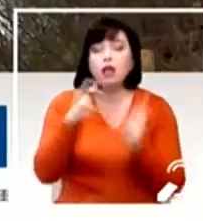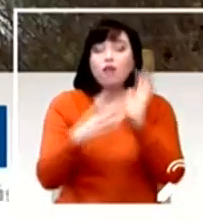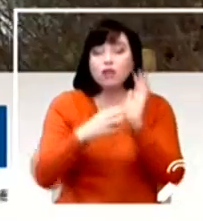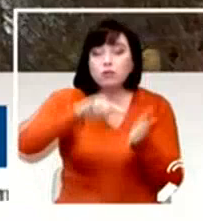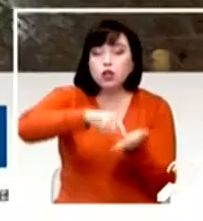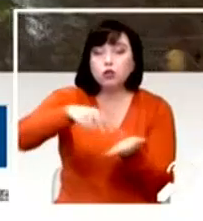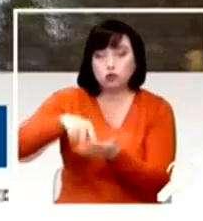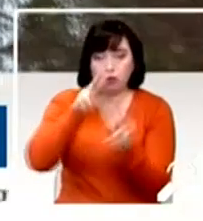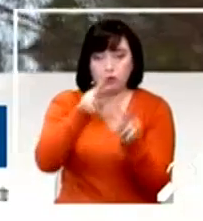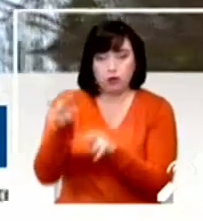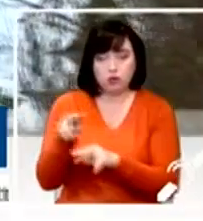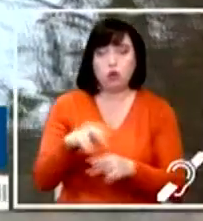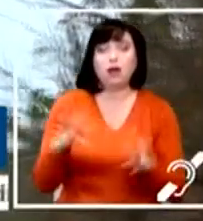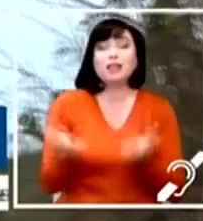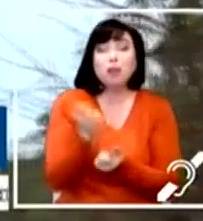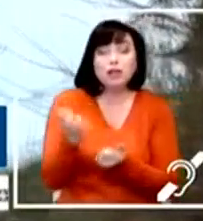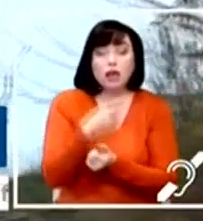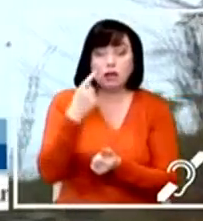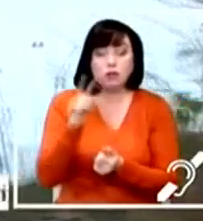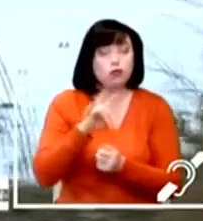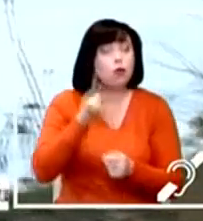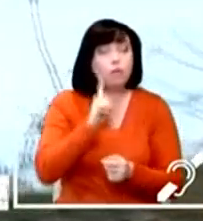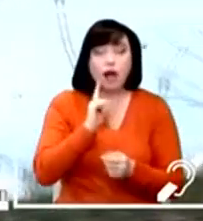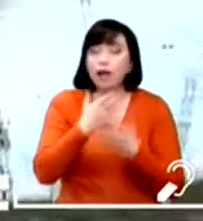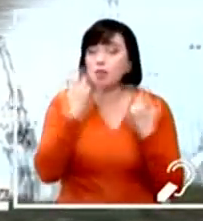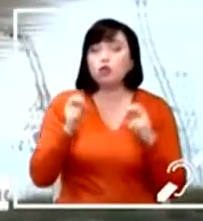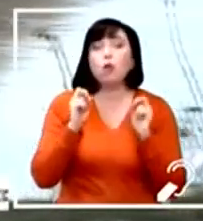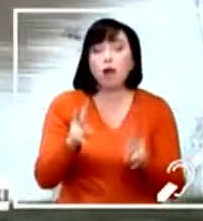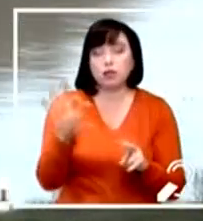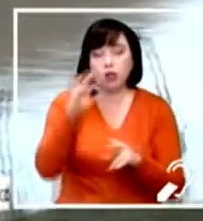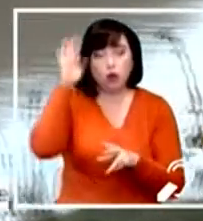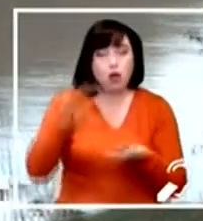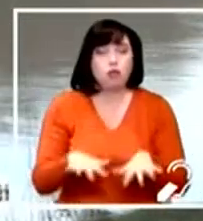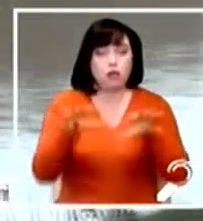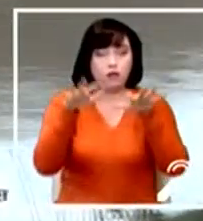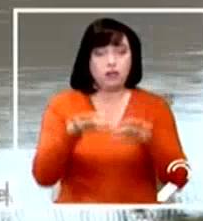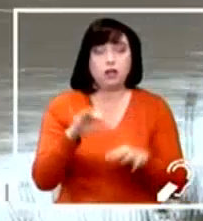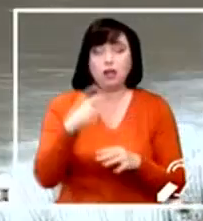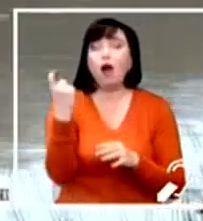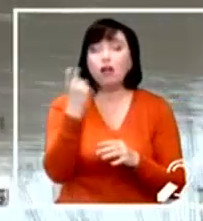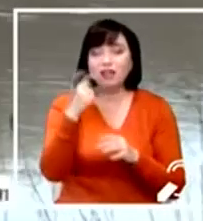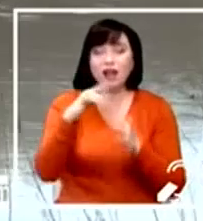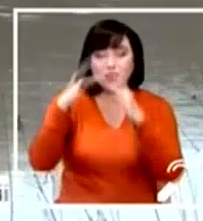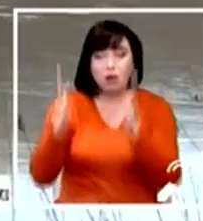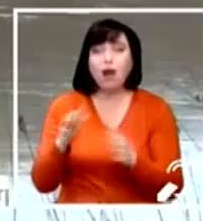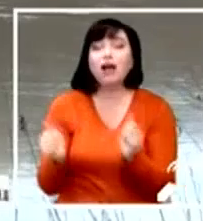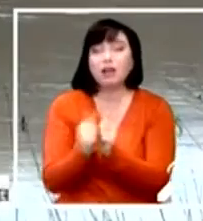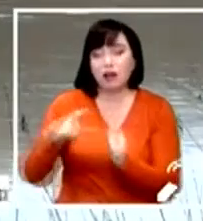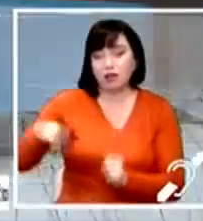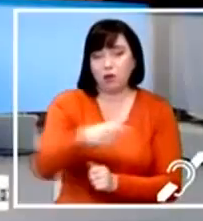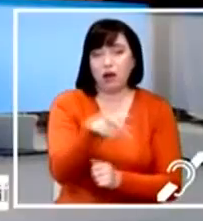de observare. Salvatorii precizează că în prezent nu există pericol de inundații a gospodăriilor din preajma Nistrului.